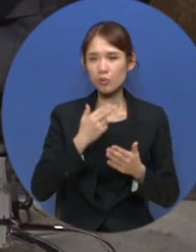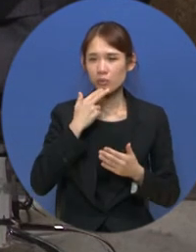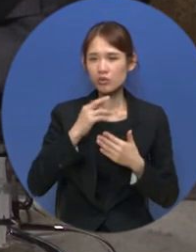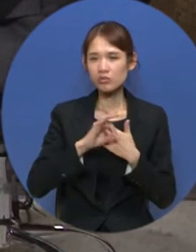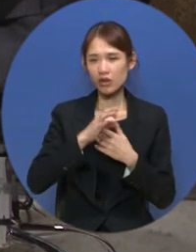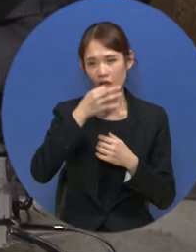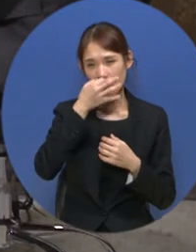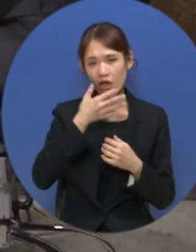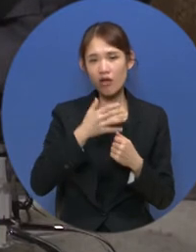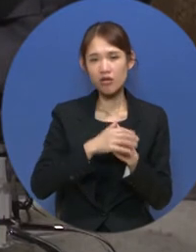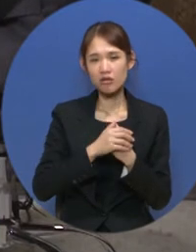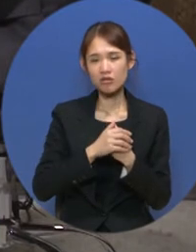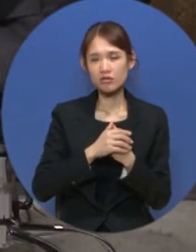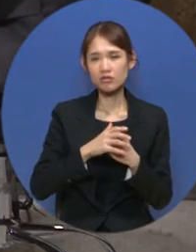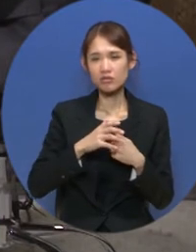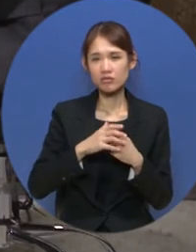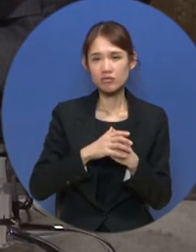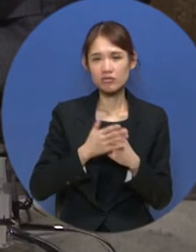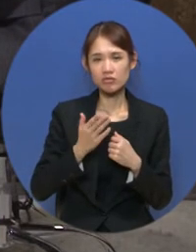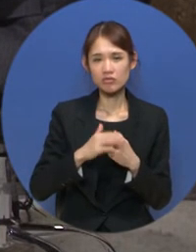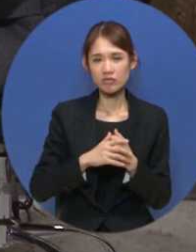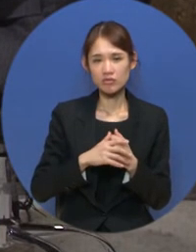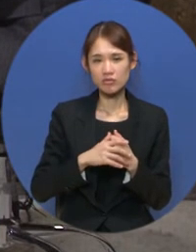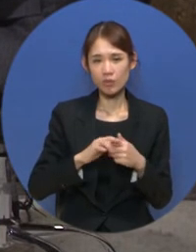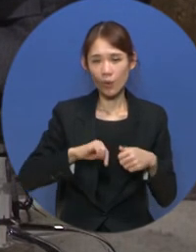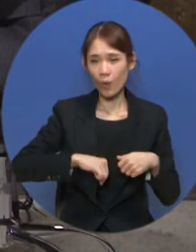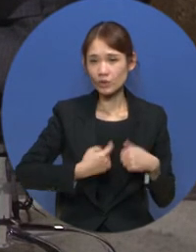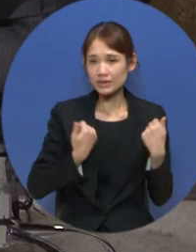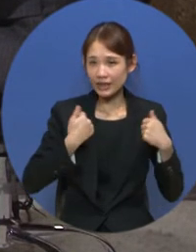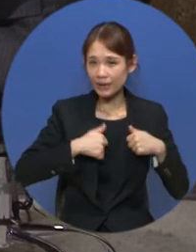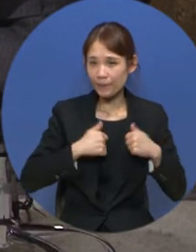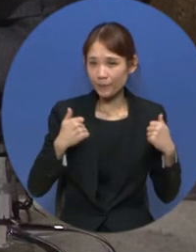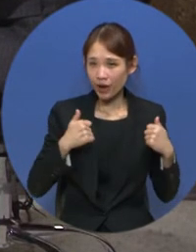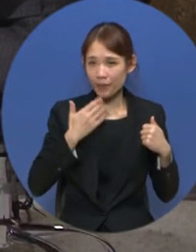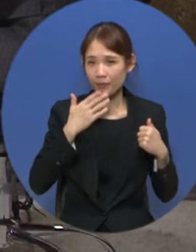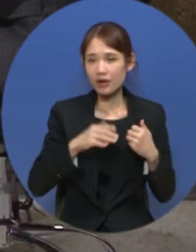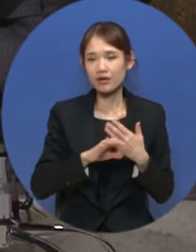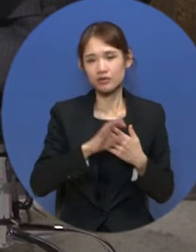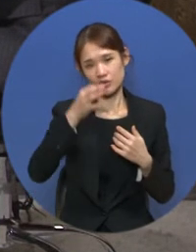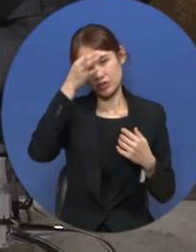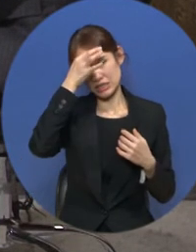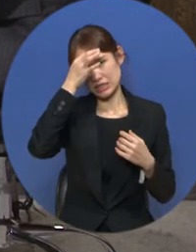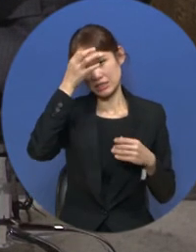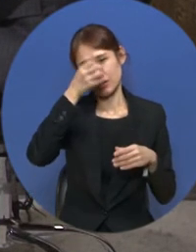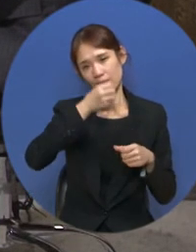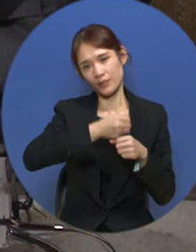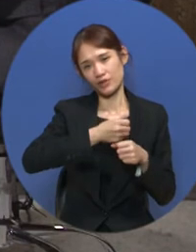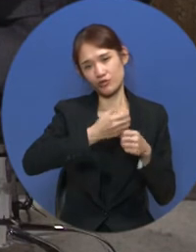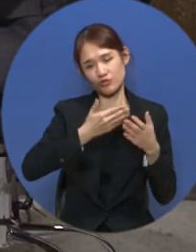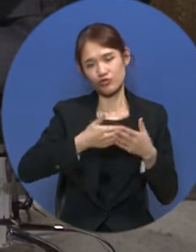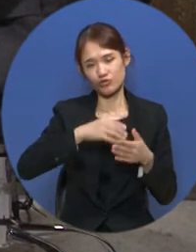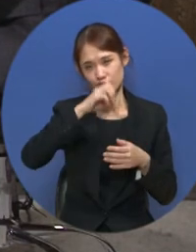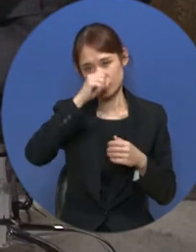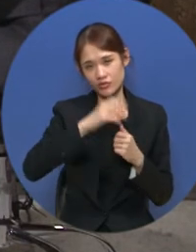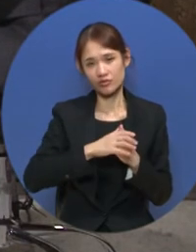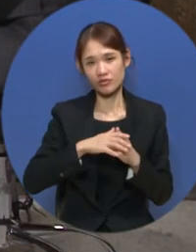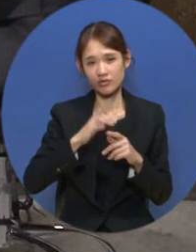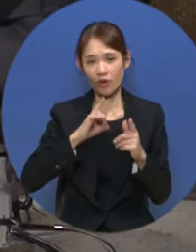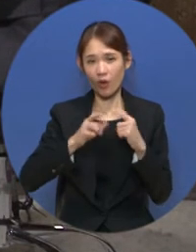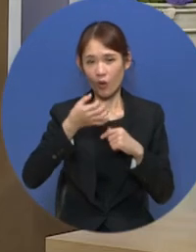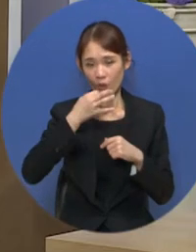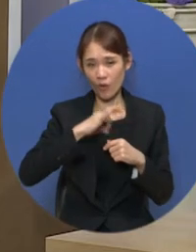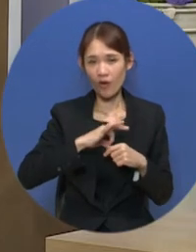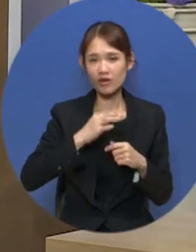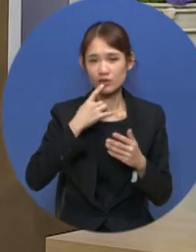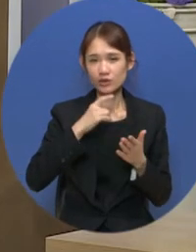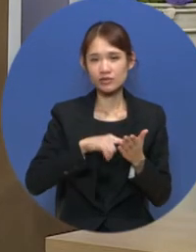힘들거든요. 사지마이신 분들은. 그런데 이제 그런 혼자 입고 벗고 할 수 있는 기능들을 만들어놔서 너무 좋은 거죠. 지금은 훨씬 용이하시죠. 그렇죠.